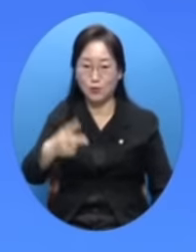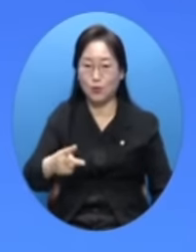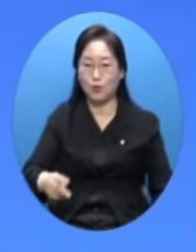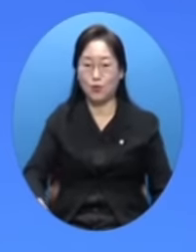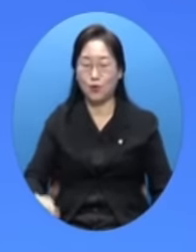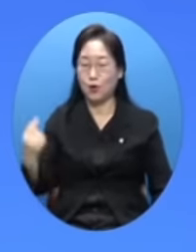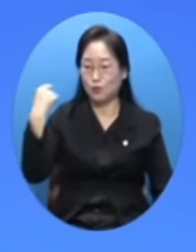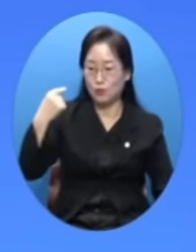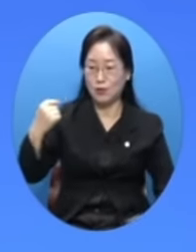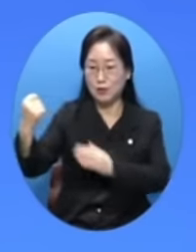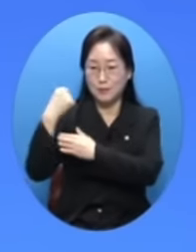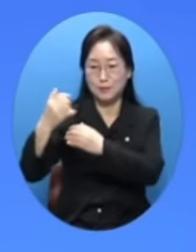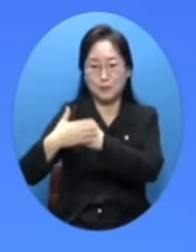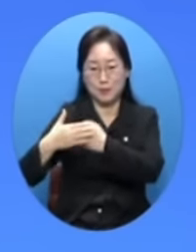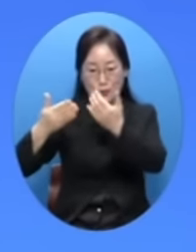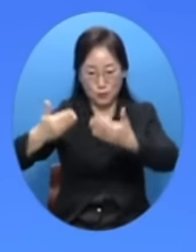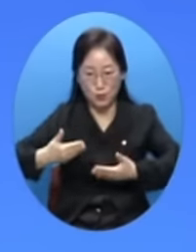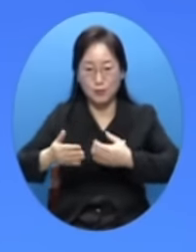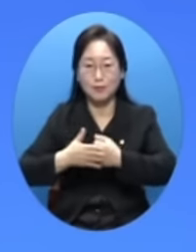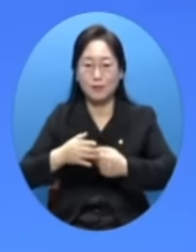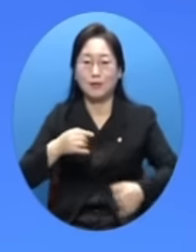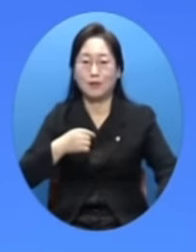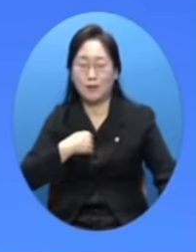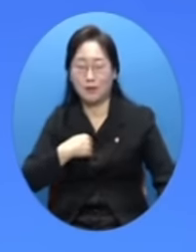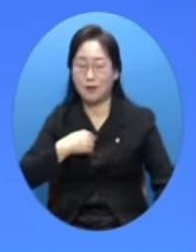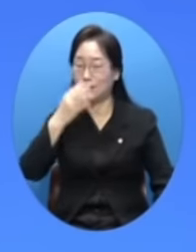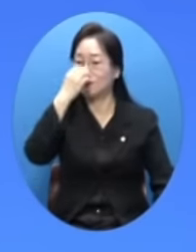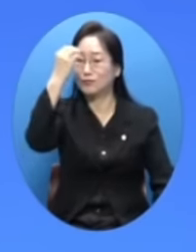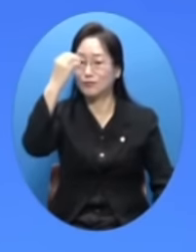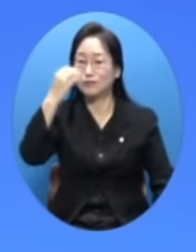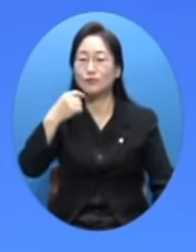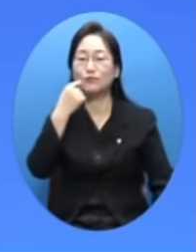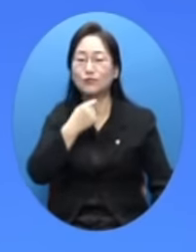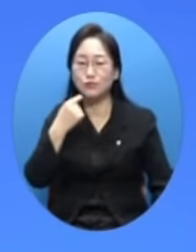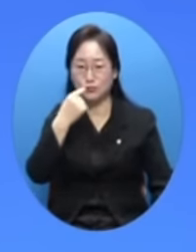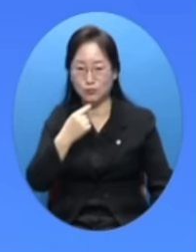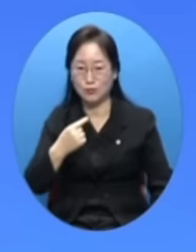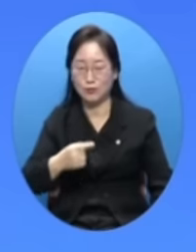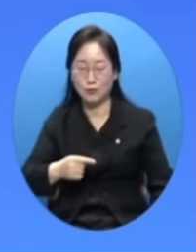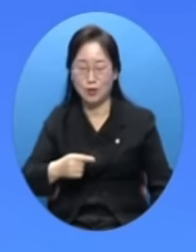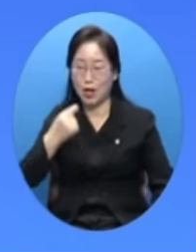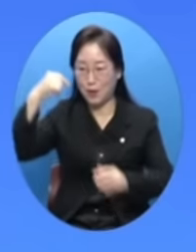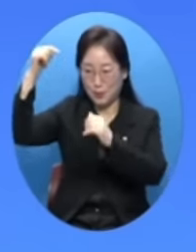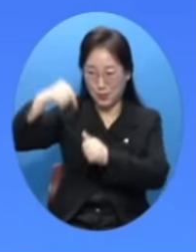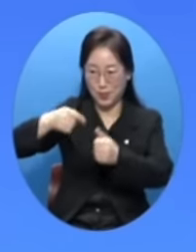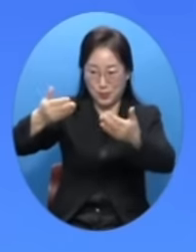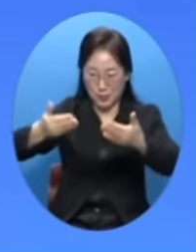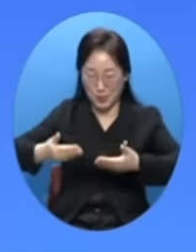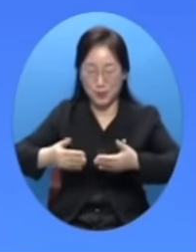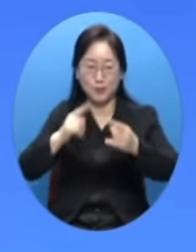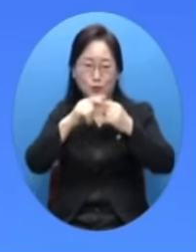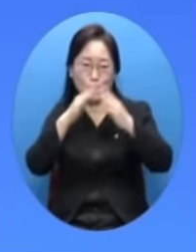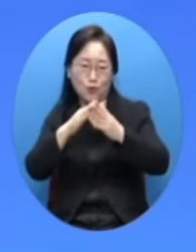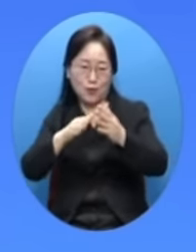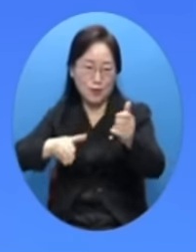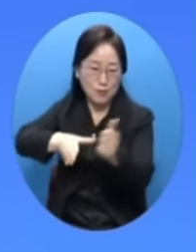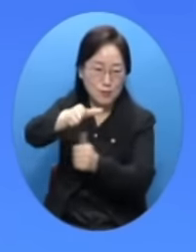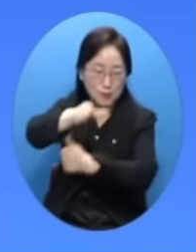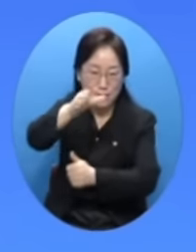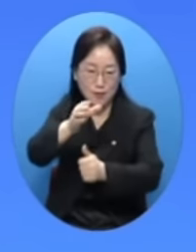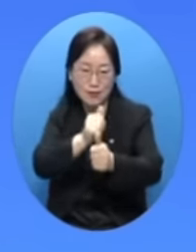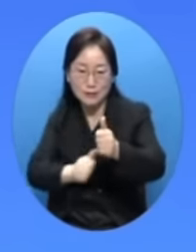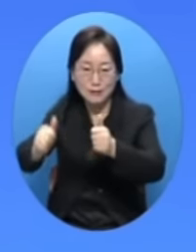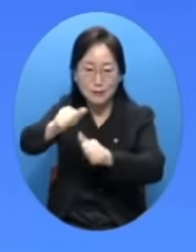있죠 그러니깐 자기가 잘난 줄 알고 그들의 명령을 받아서 교회를 무너뜨리는데 앞장서고